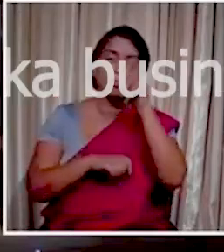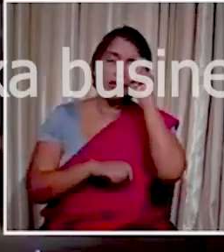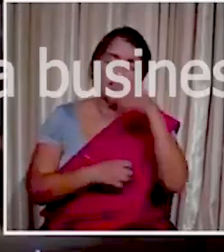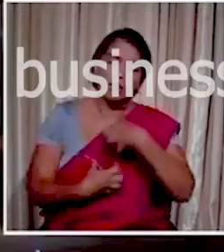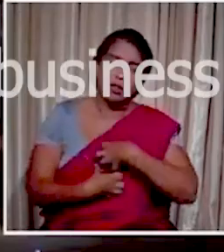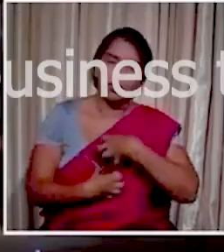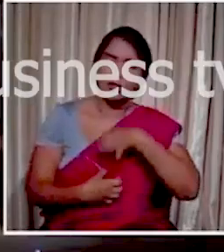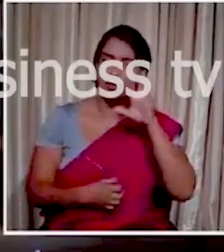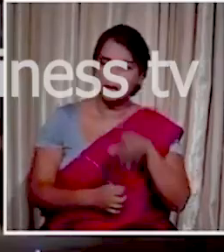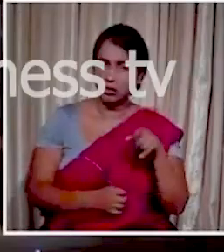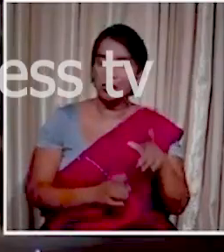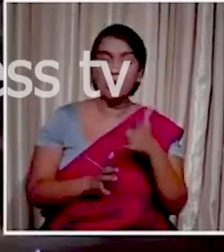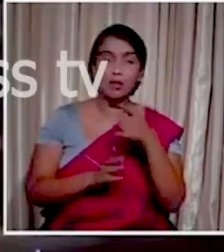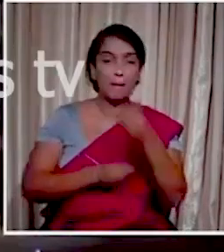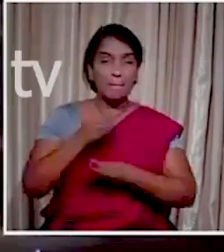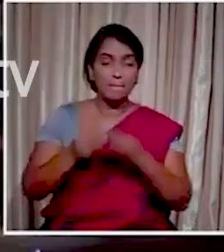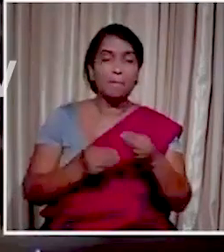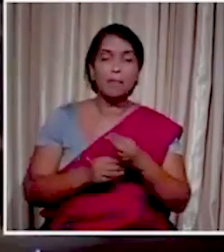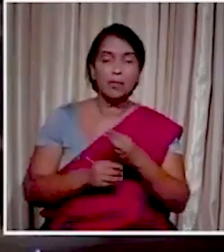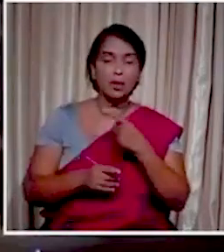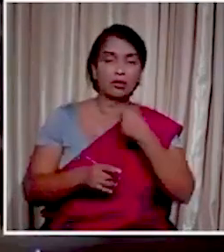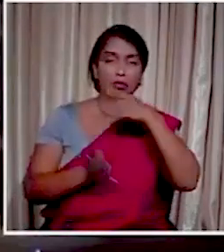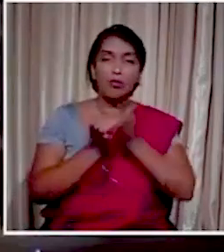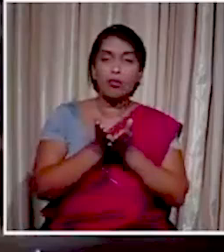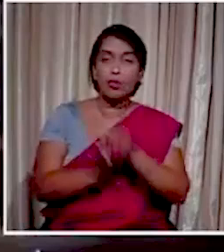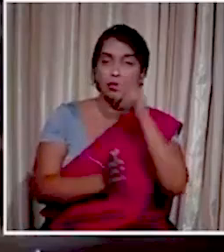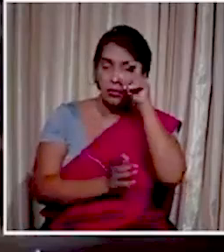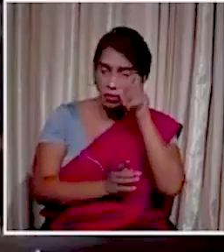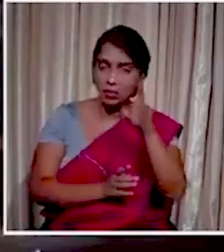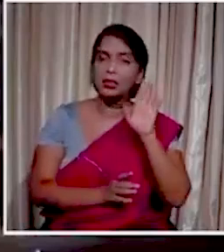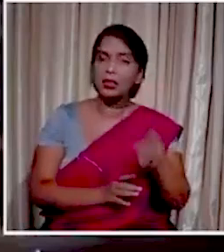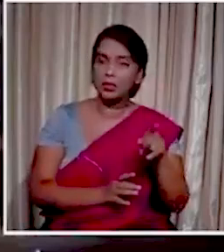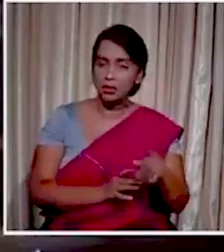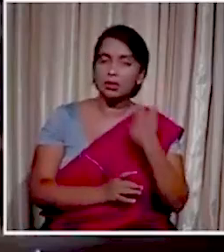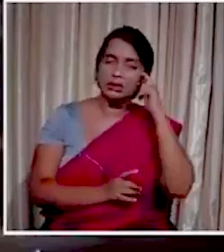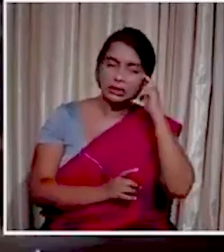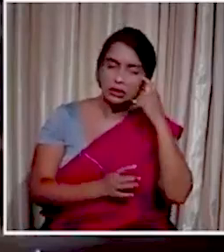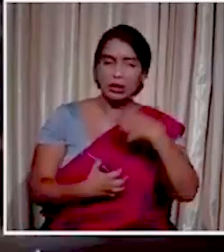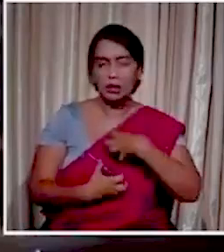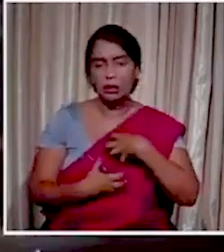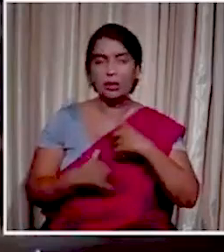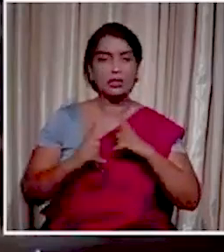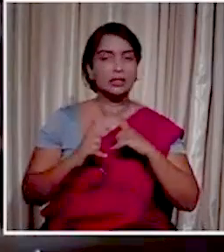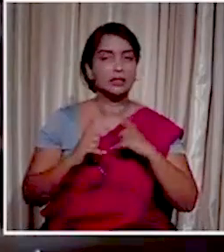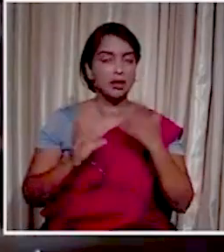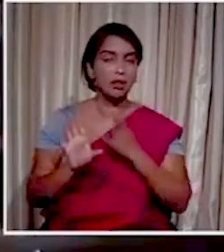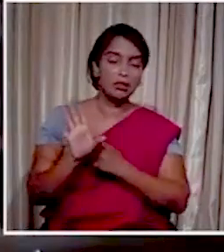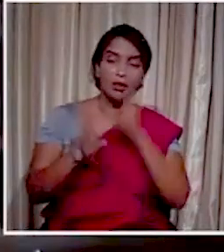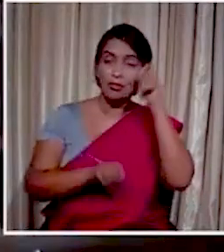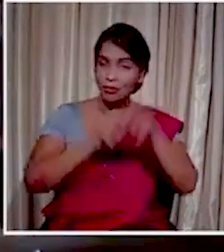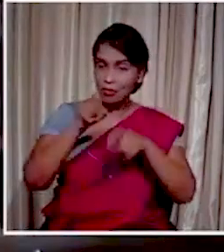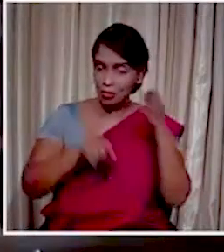ඉන්නවා දීවරයන් තමන්ගේ වැල්ලට කොට ගැසෙන ලද බෝට්ටු දිහා බලාගෙන පනස්සල්ලෙන් ජීවත් වෙනවා තරුණ